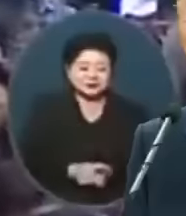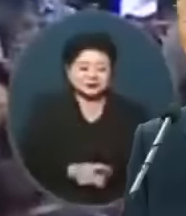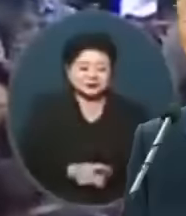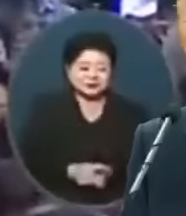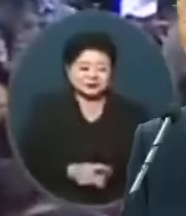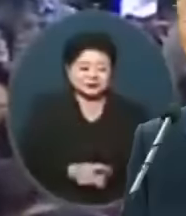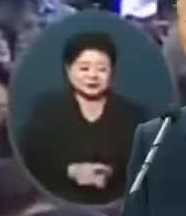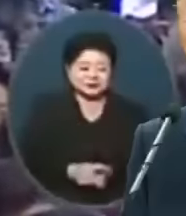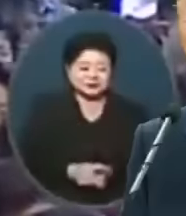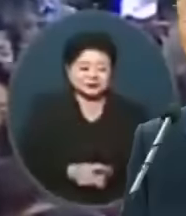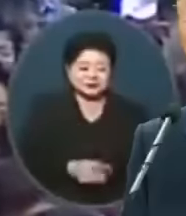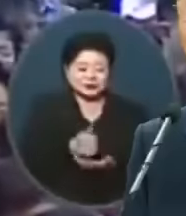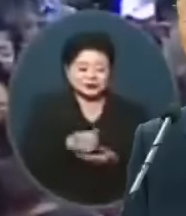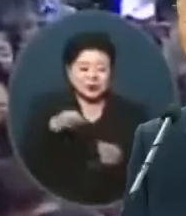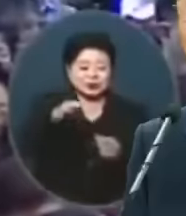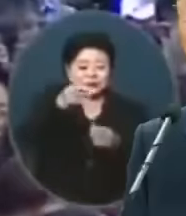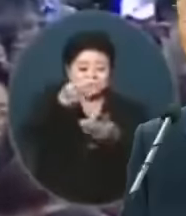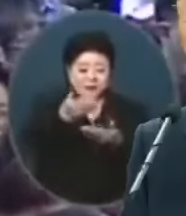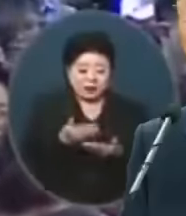오늘 주의 부르심을 받고